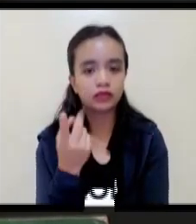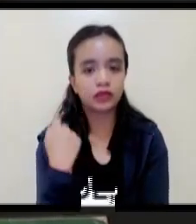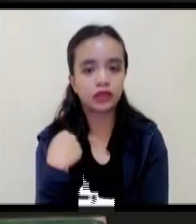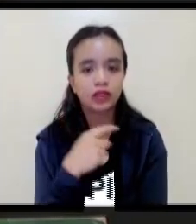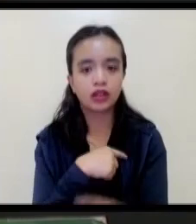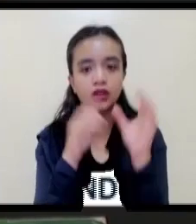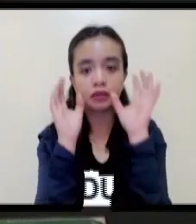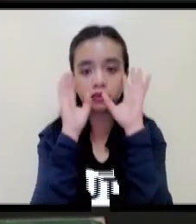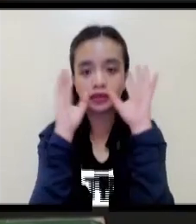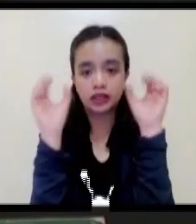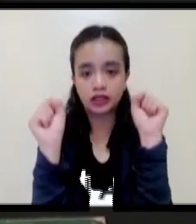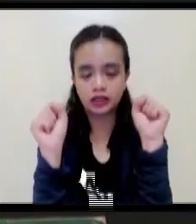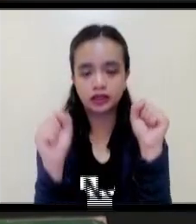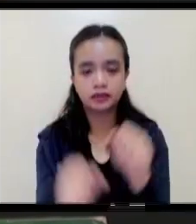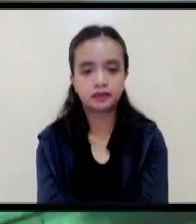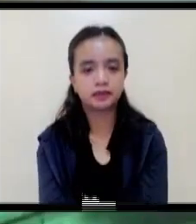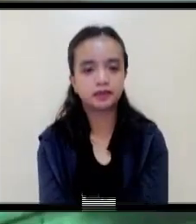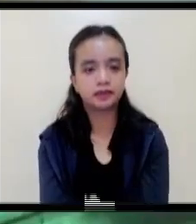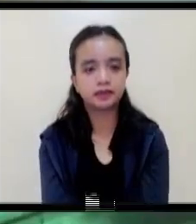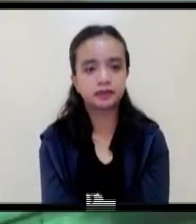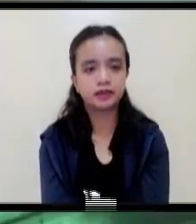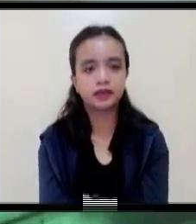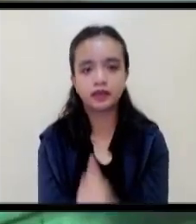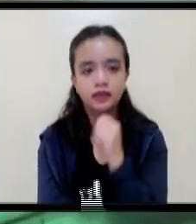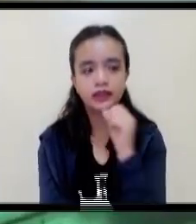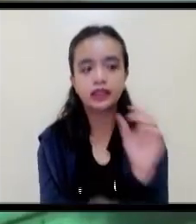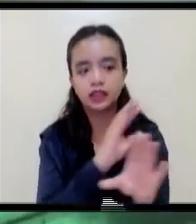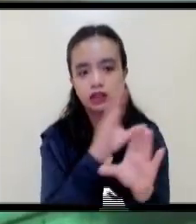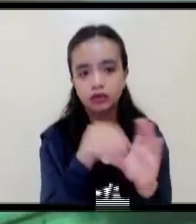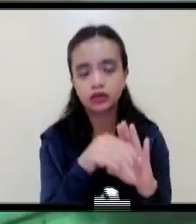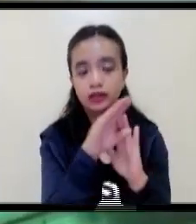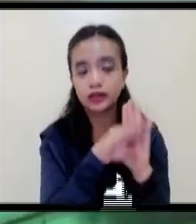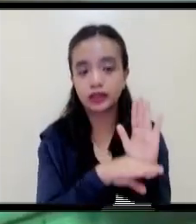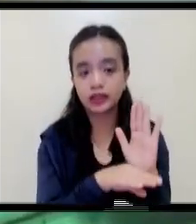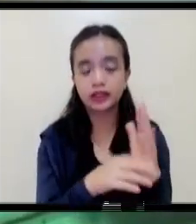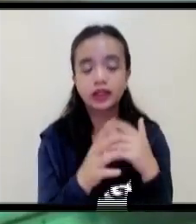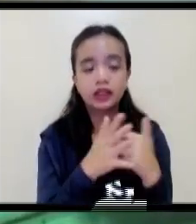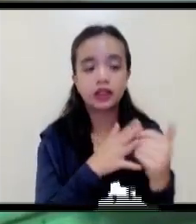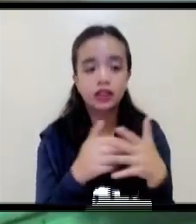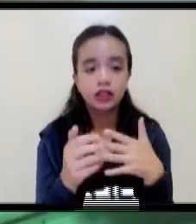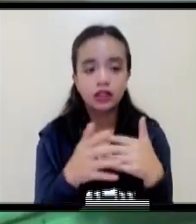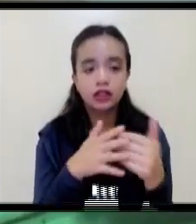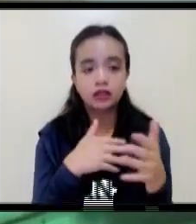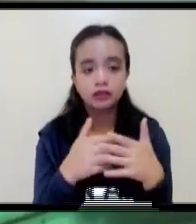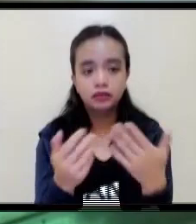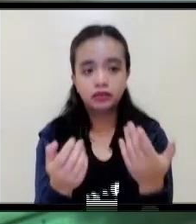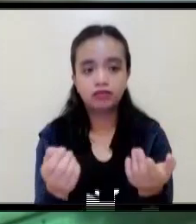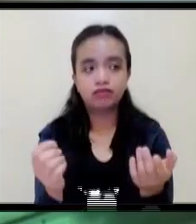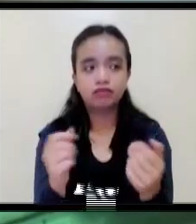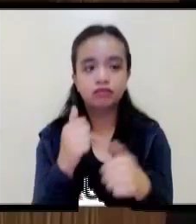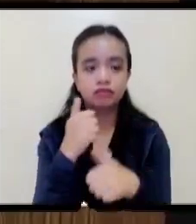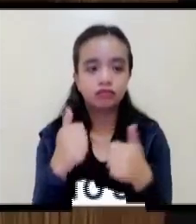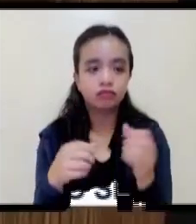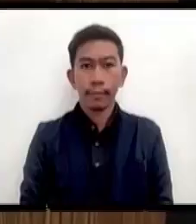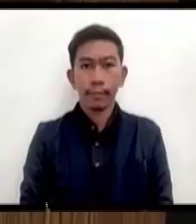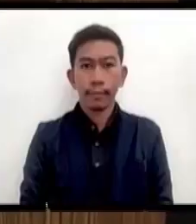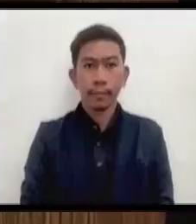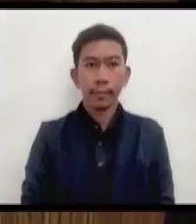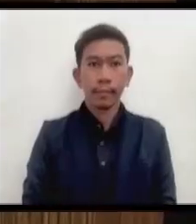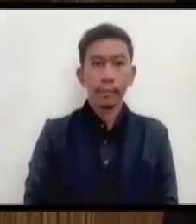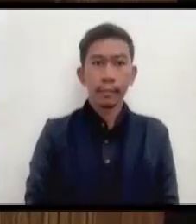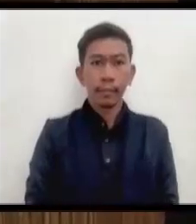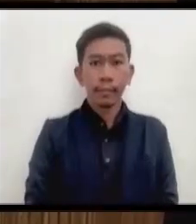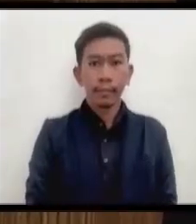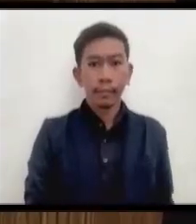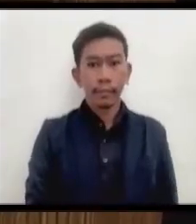not in the watch list. Kahit naman nasa ilalim ng Office of the President, sinabi ng PDEA na walang